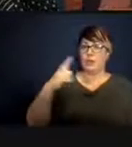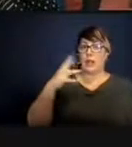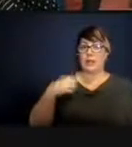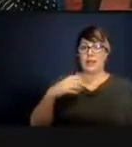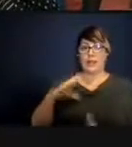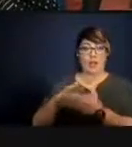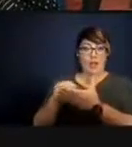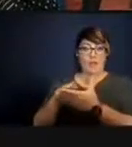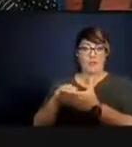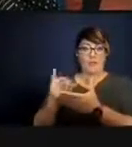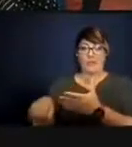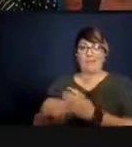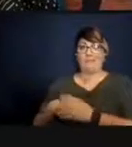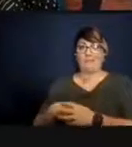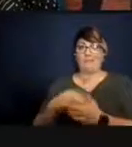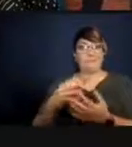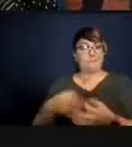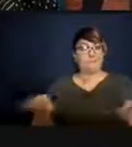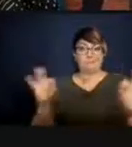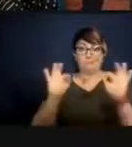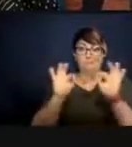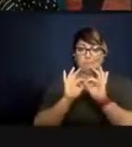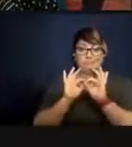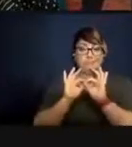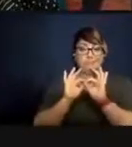Ningependa kupata nakala ya